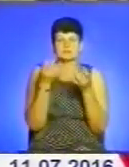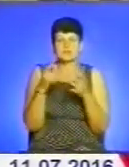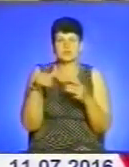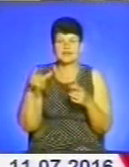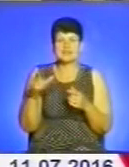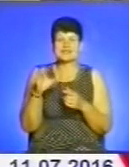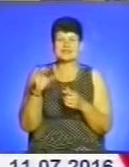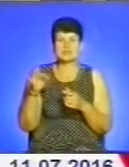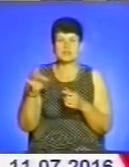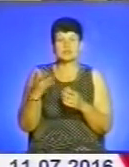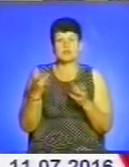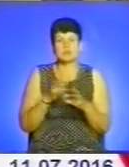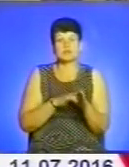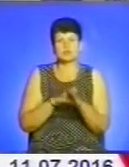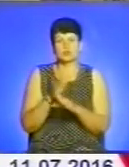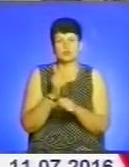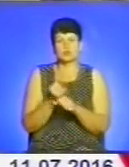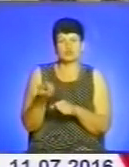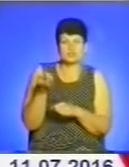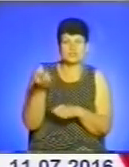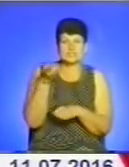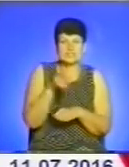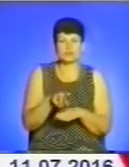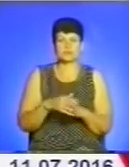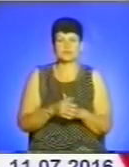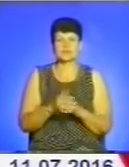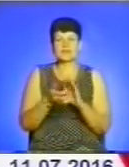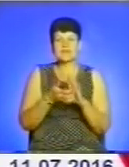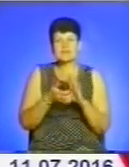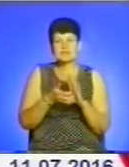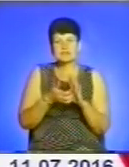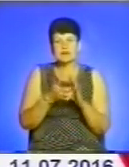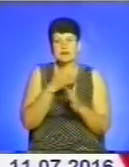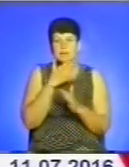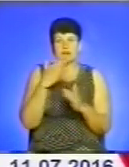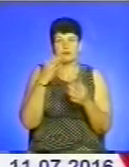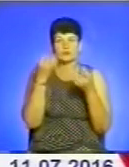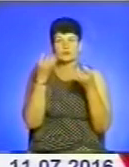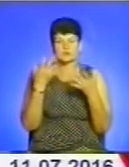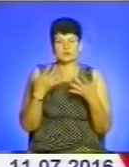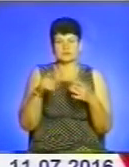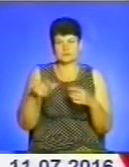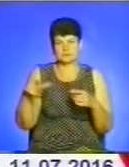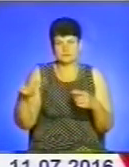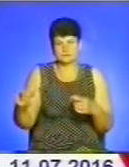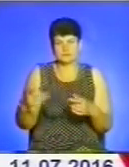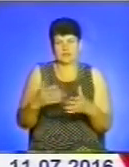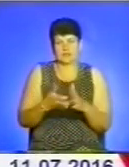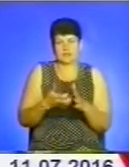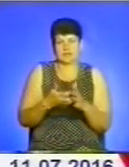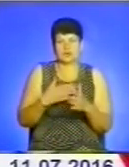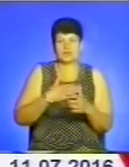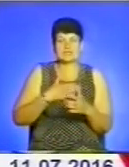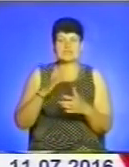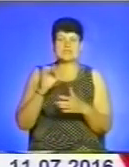роботу деколи доводиться виконувати за двох. Не вистачає дуже багато рядових посад. Так само у нас не вистачає